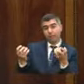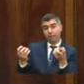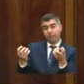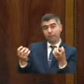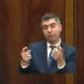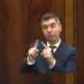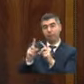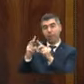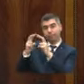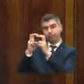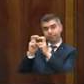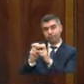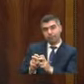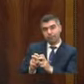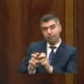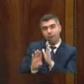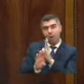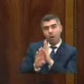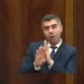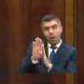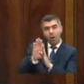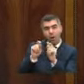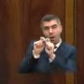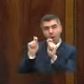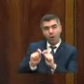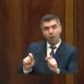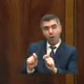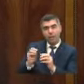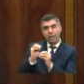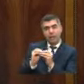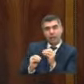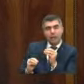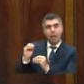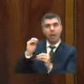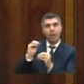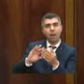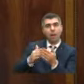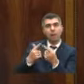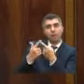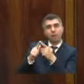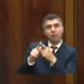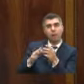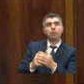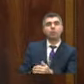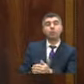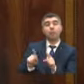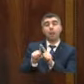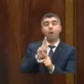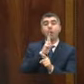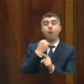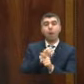في الحقوق والحريات، تزايد الفساد والغلاء وتضارب المصالح، وقفت الحكومة